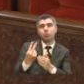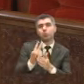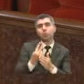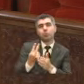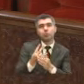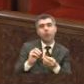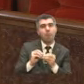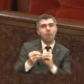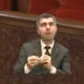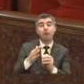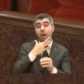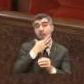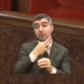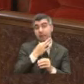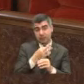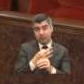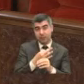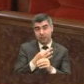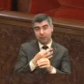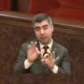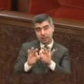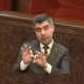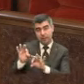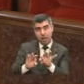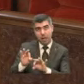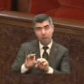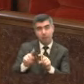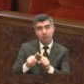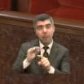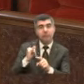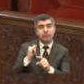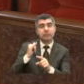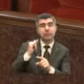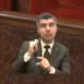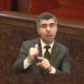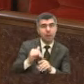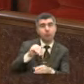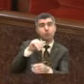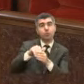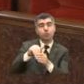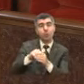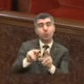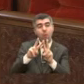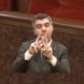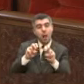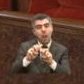كاين تبسيط المصادر وكاين الاستدامة ديال الاستفادة من الصندوق والبحث على موارد